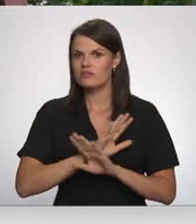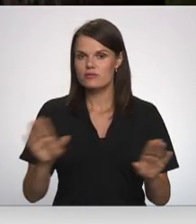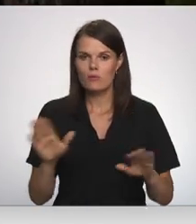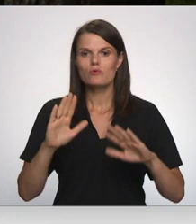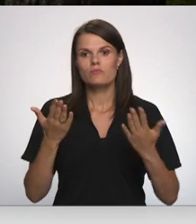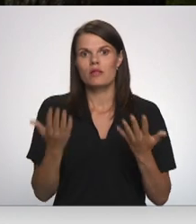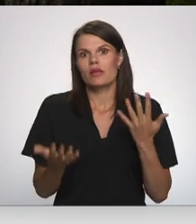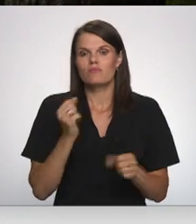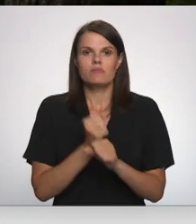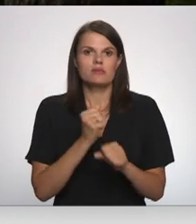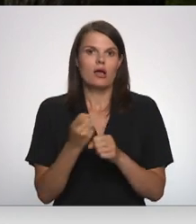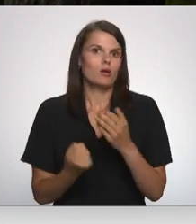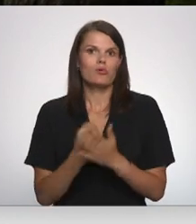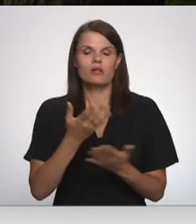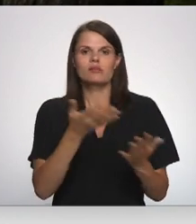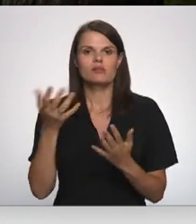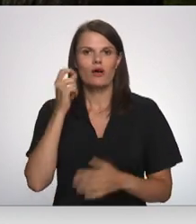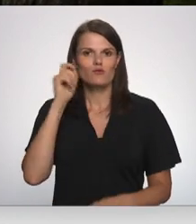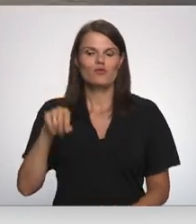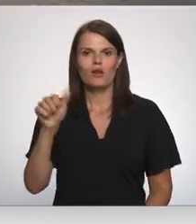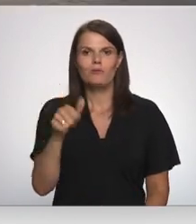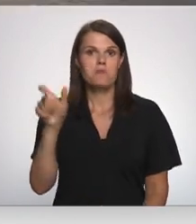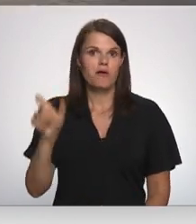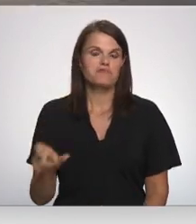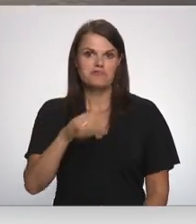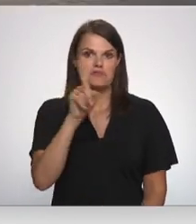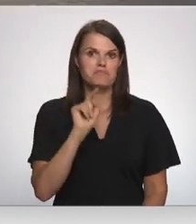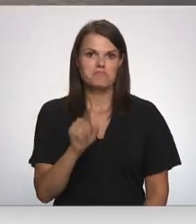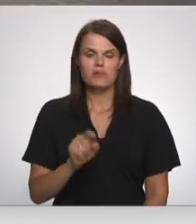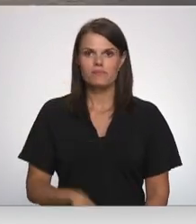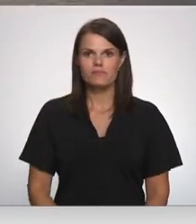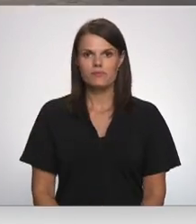kāds ukraiņu mākslinieks. Sanita Liepiņa, Ģirs Grenovičs, TV9 Pakalni.